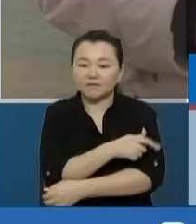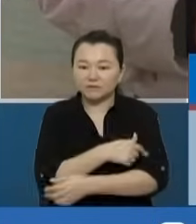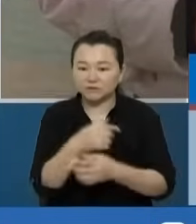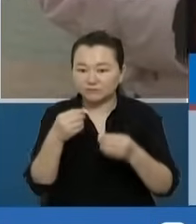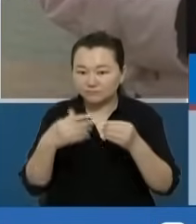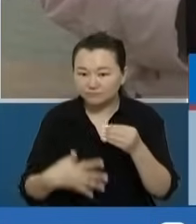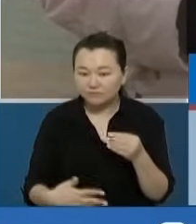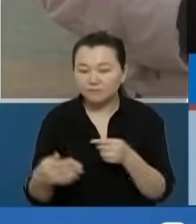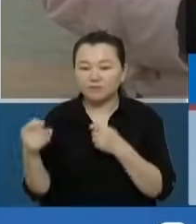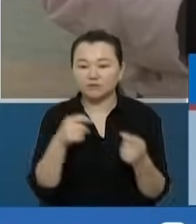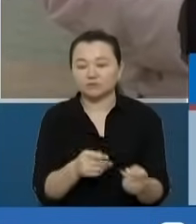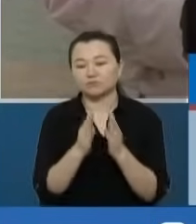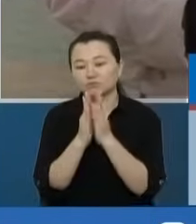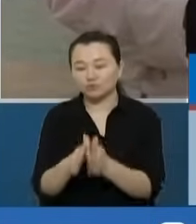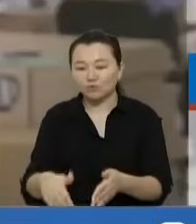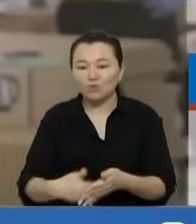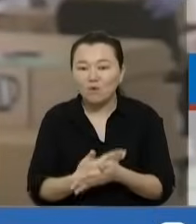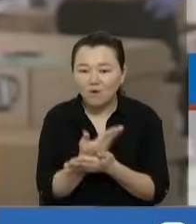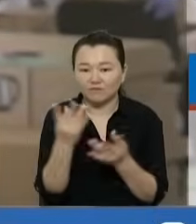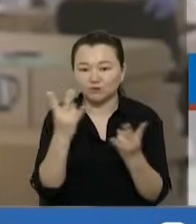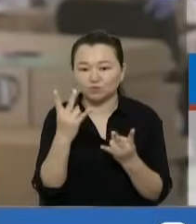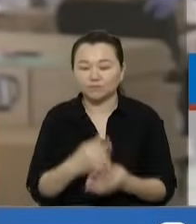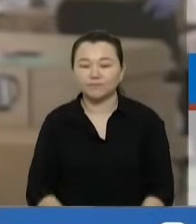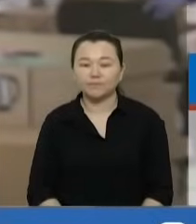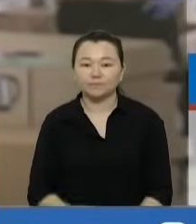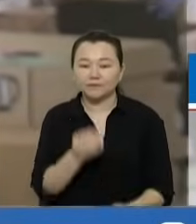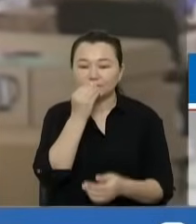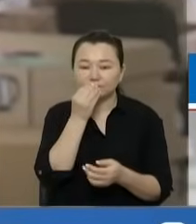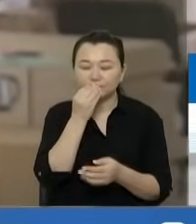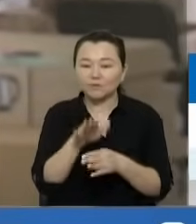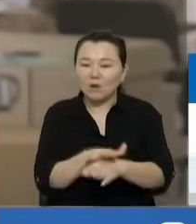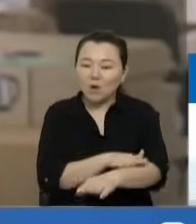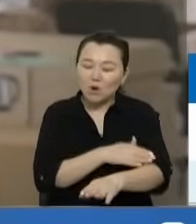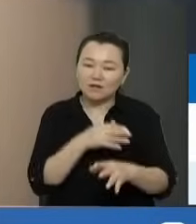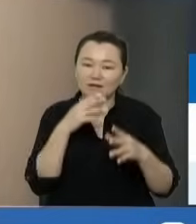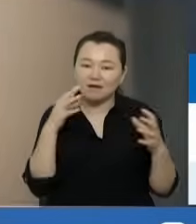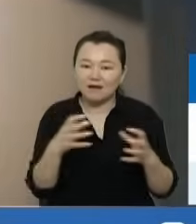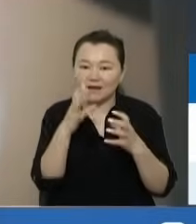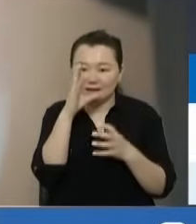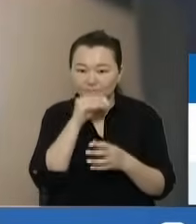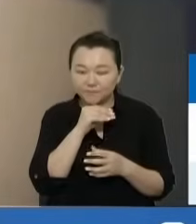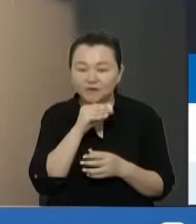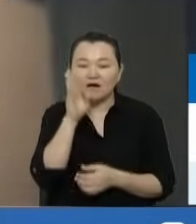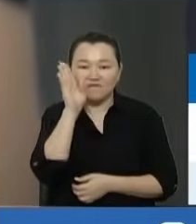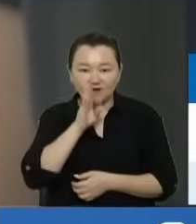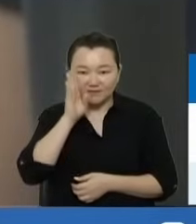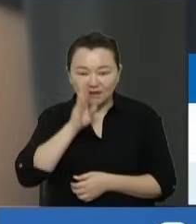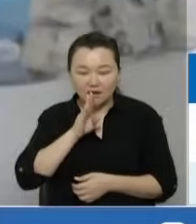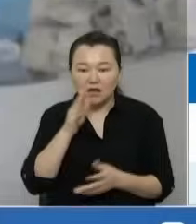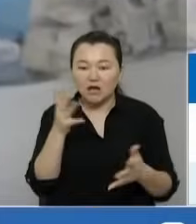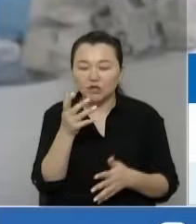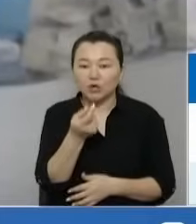принадлежности. Приносить просят новое. Продукты питания долгого длительного хранения, вода, какие-то